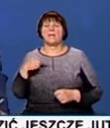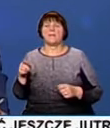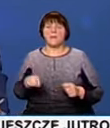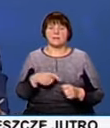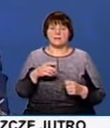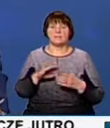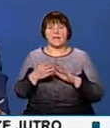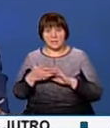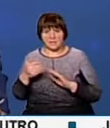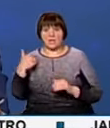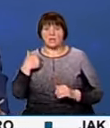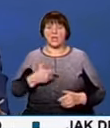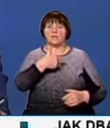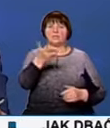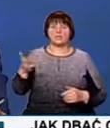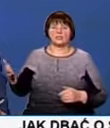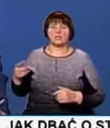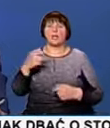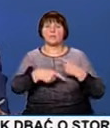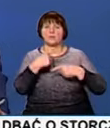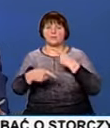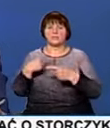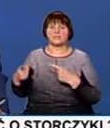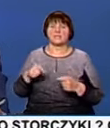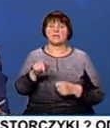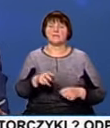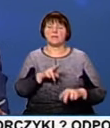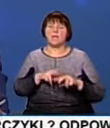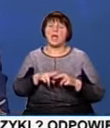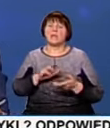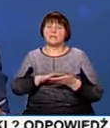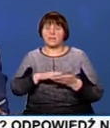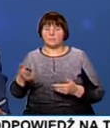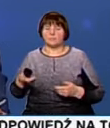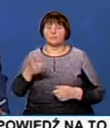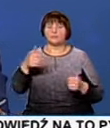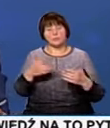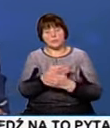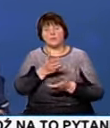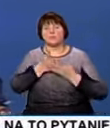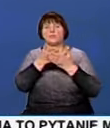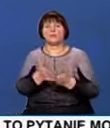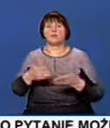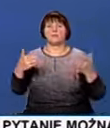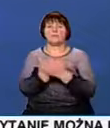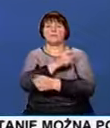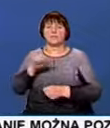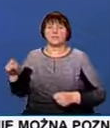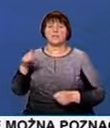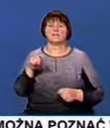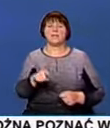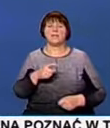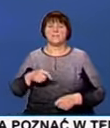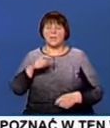Dziś wręczono też nagrody producentom sprzętów wodnych, między innymi tym, którzy proponują nowoczesne rozwiązania technologiczne. Wśród nagrodzonych są